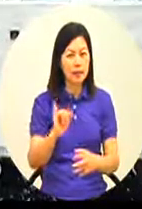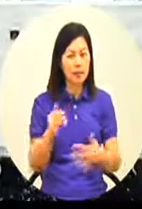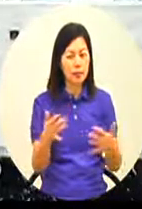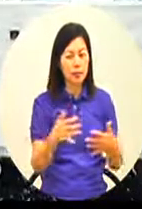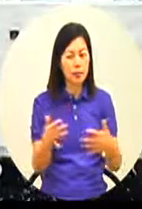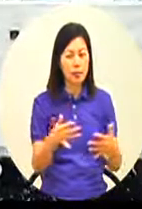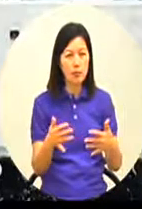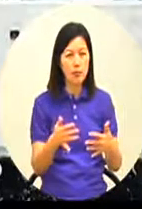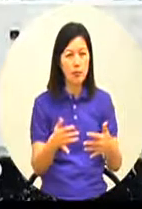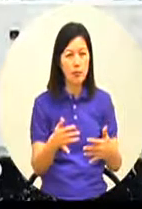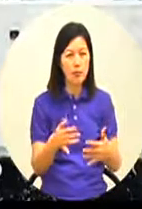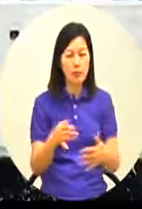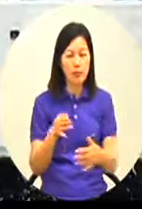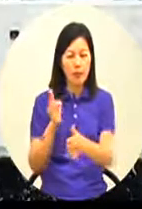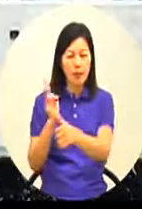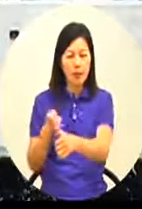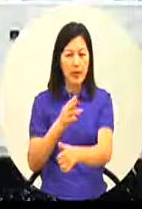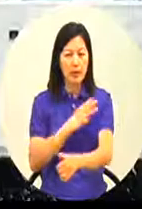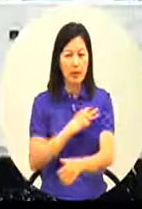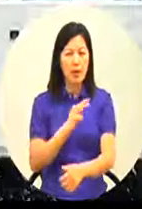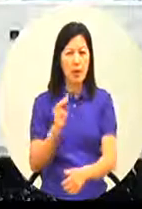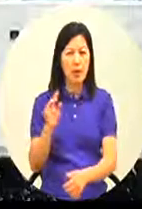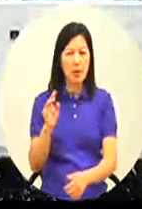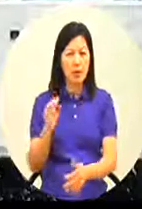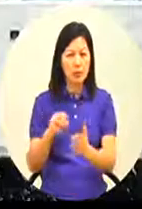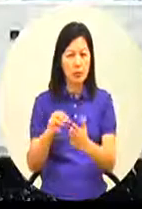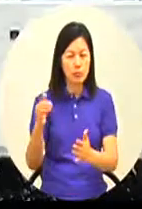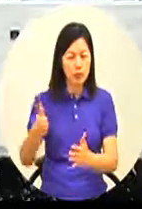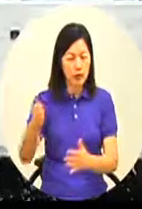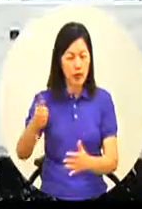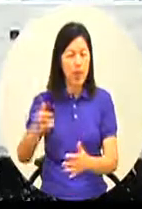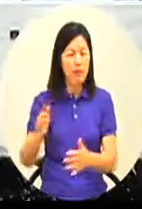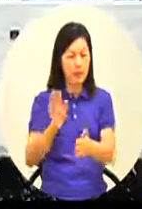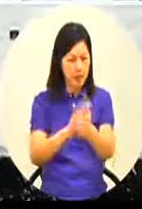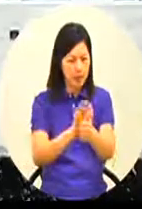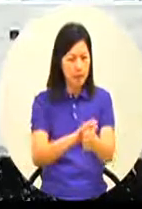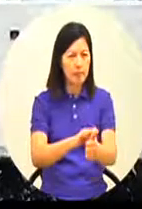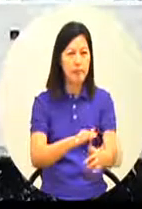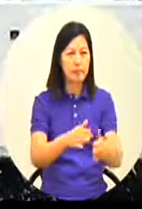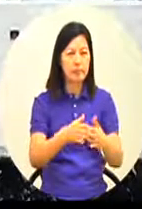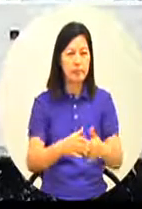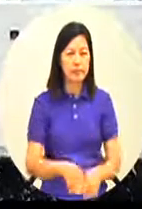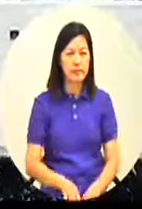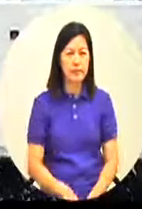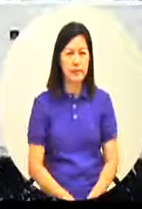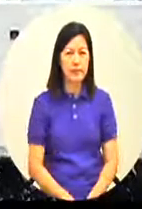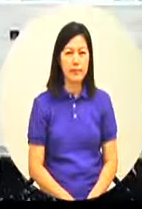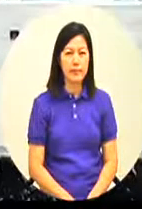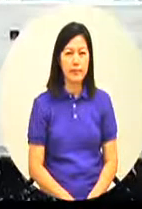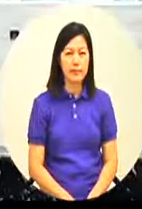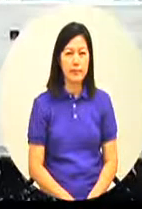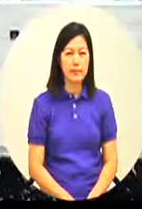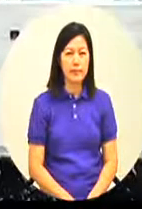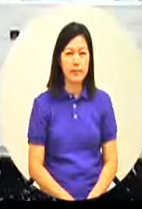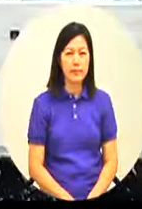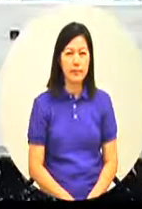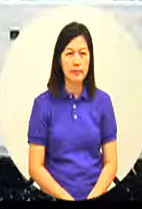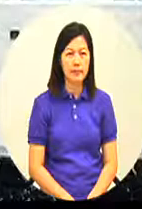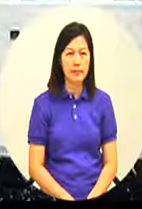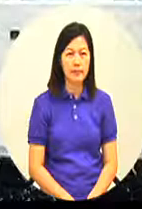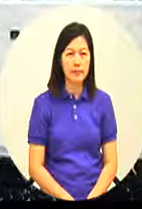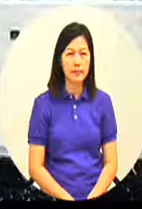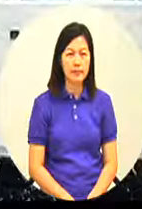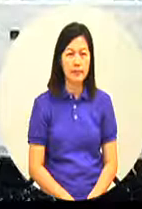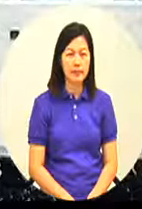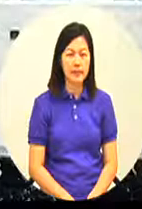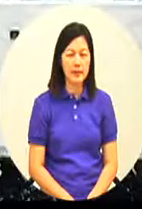取，请赵局长你要帮忙。哦，好，我帮你争取